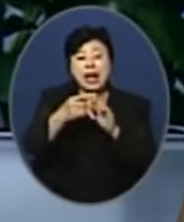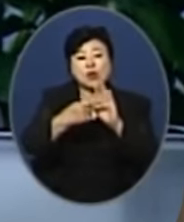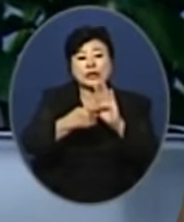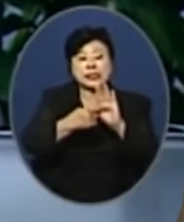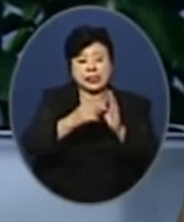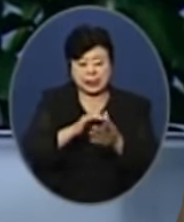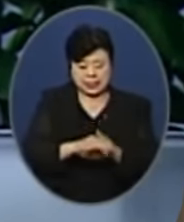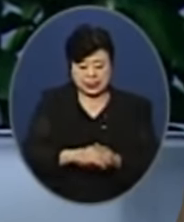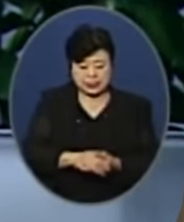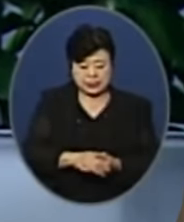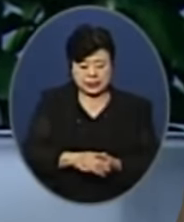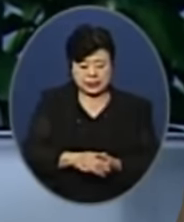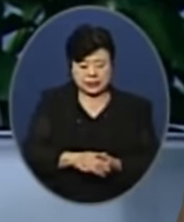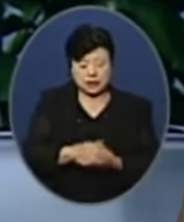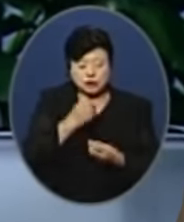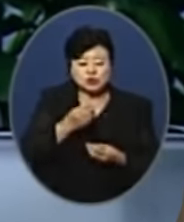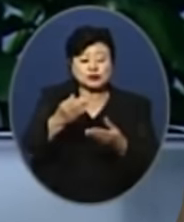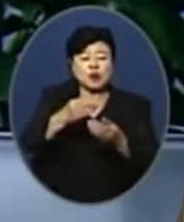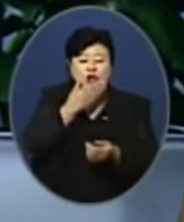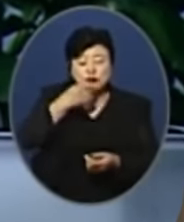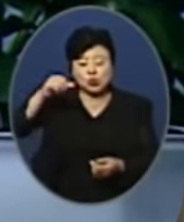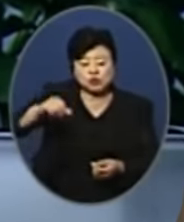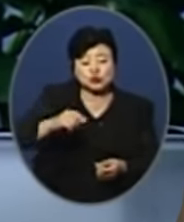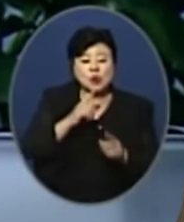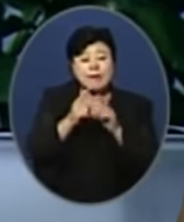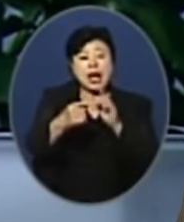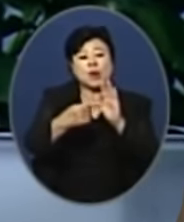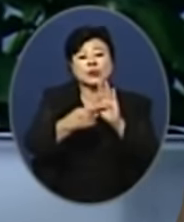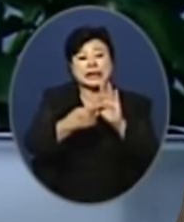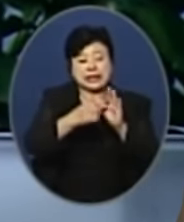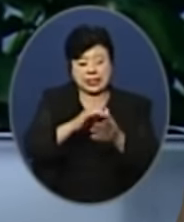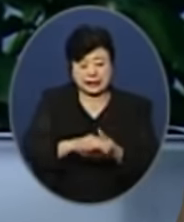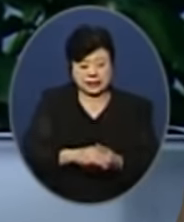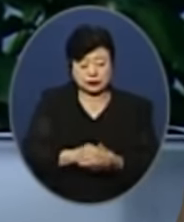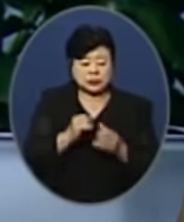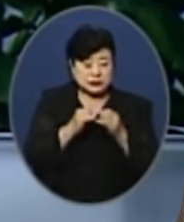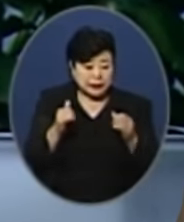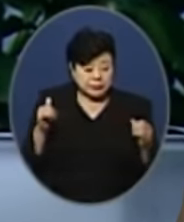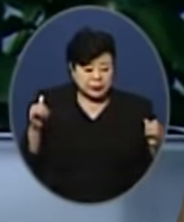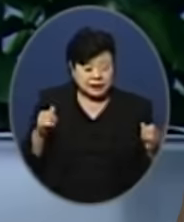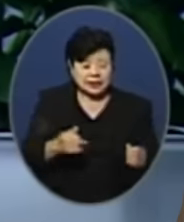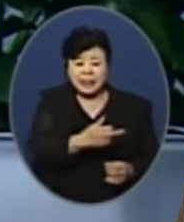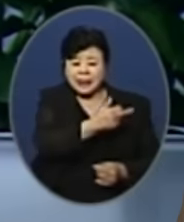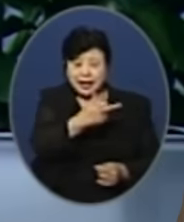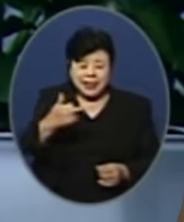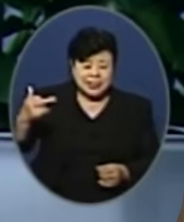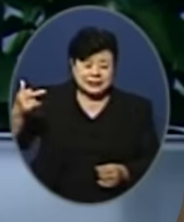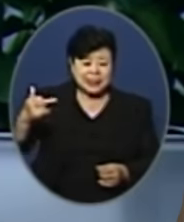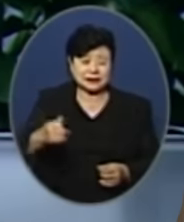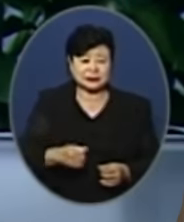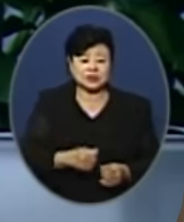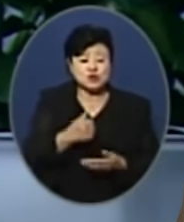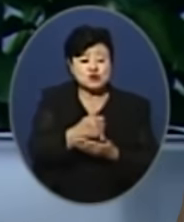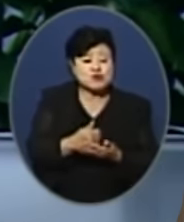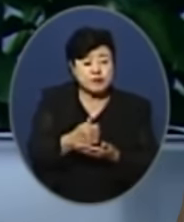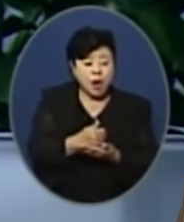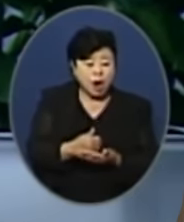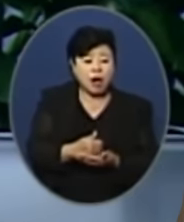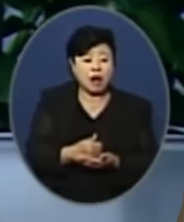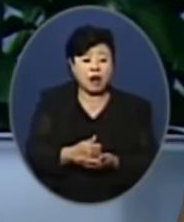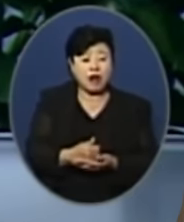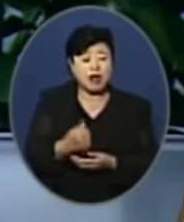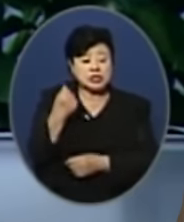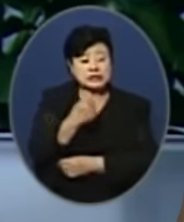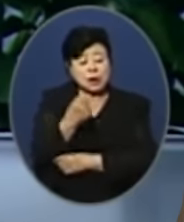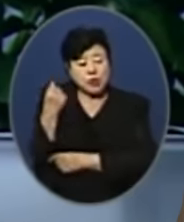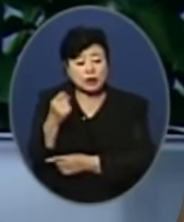나타나고 축복과 저주도 말로서 나타나기 때문에 우리 인생에서 가장 우리의 운명을